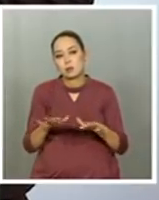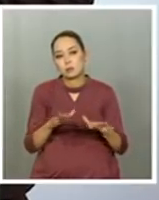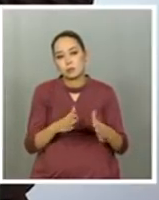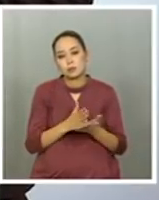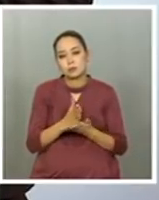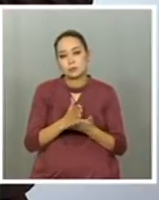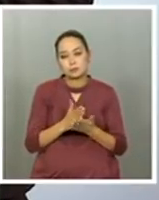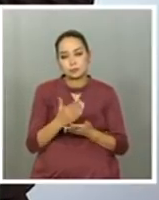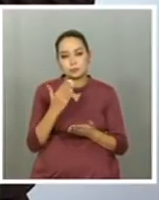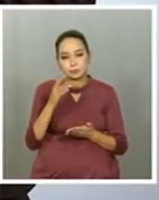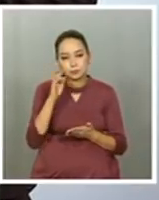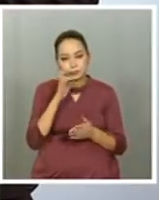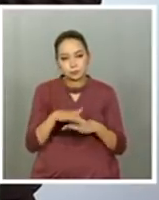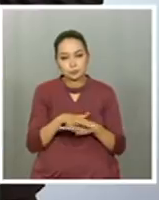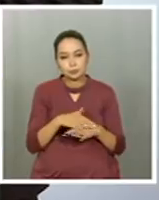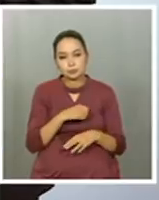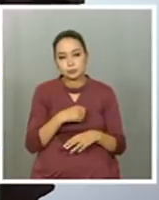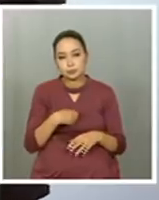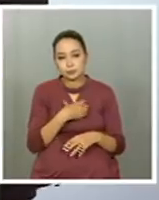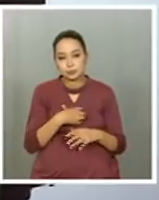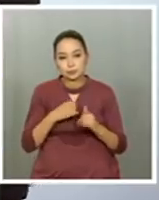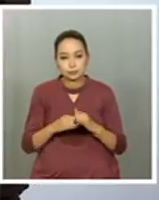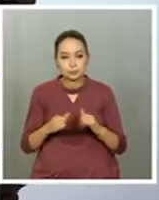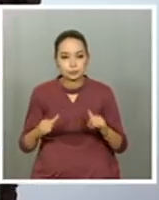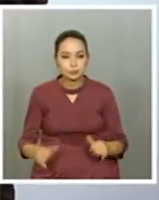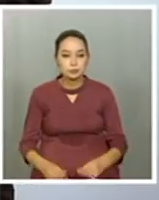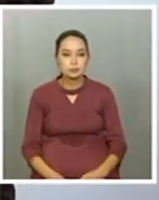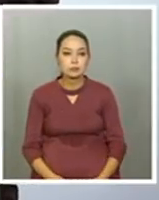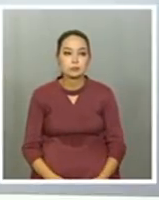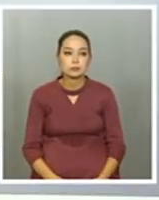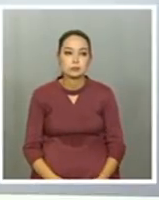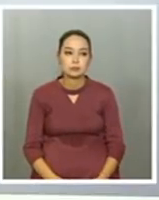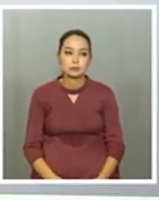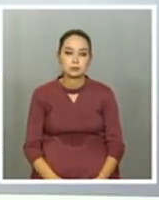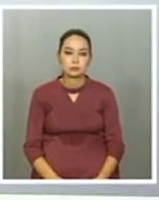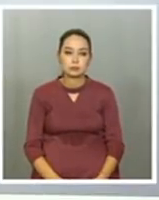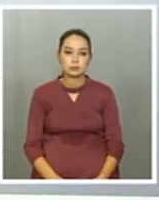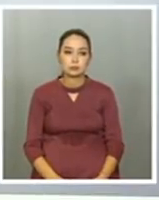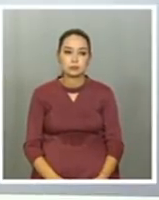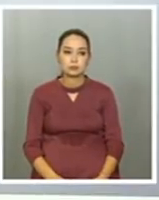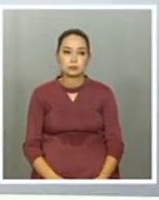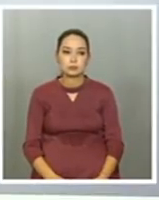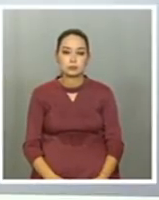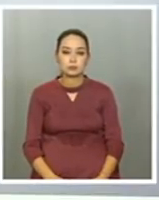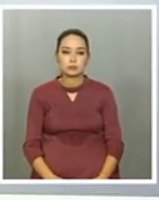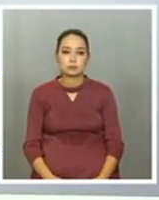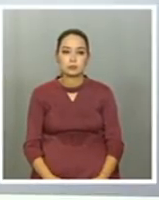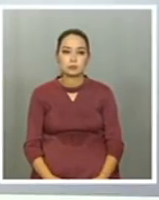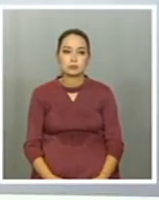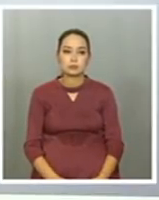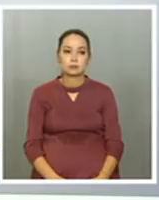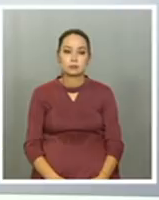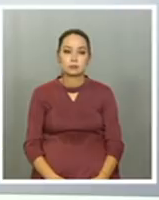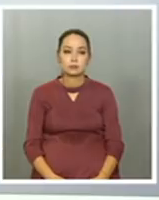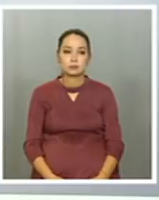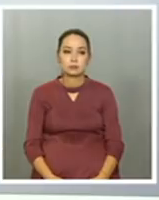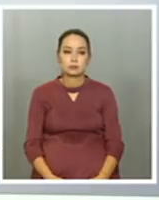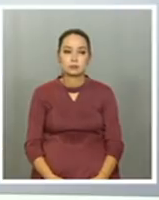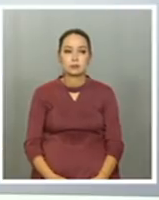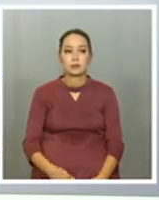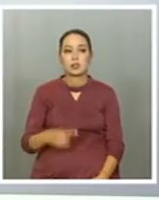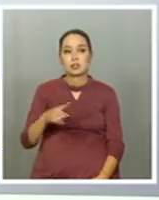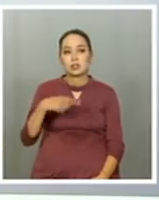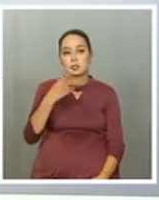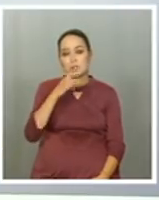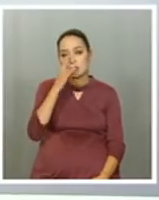жүргізу нәтижесінде қалыптасатын жағдай. Келесі кезекте жалпы Қазақстан